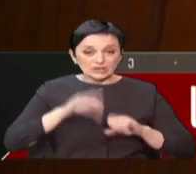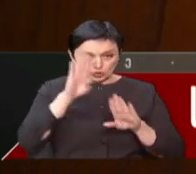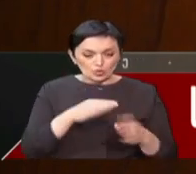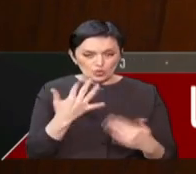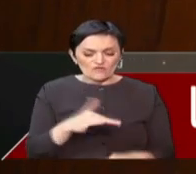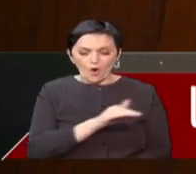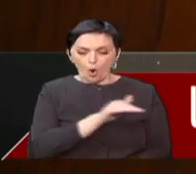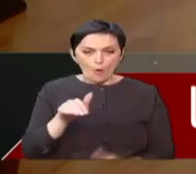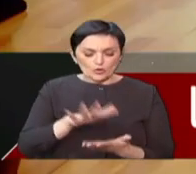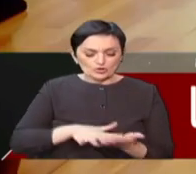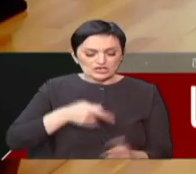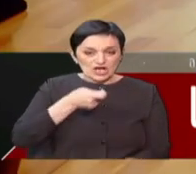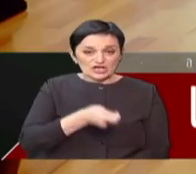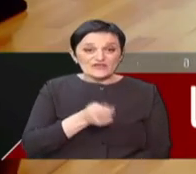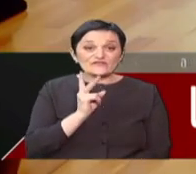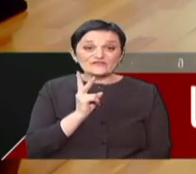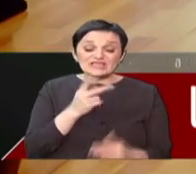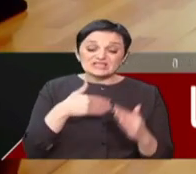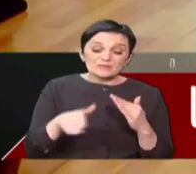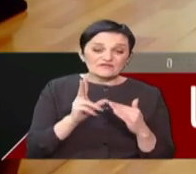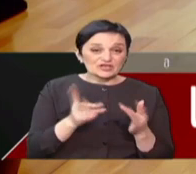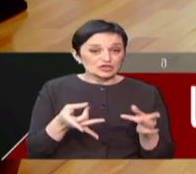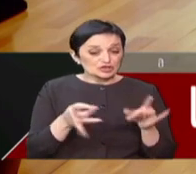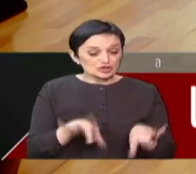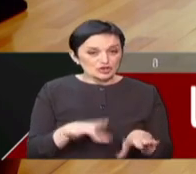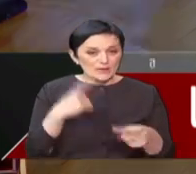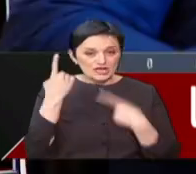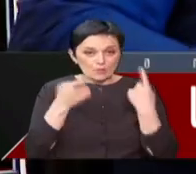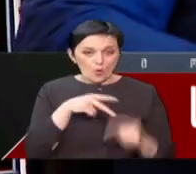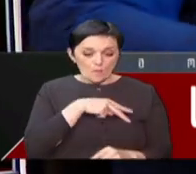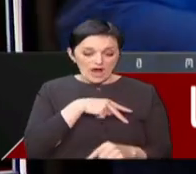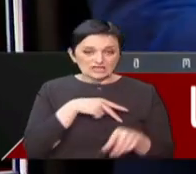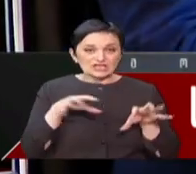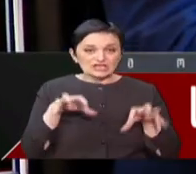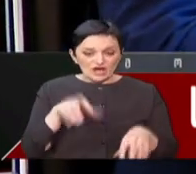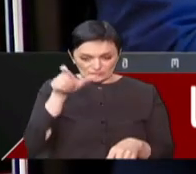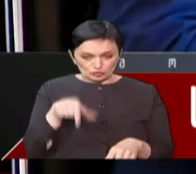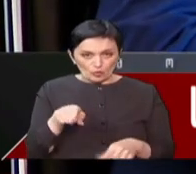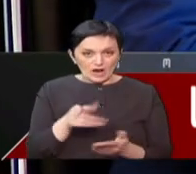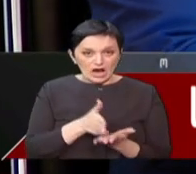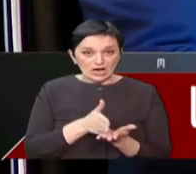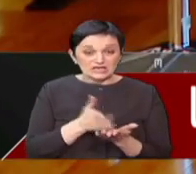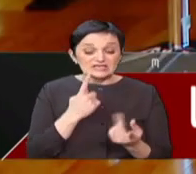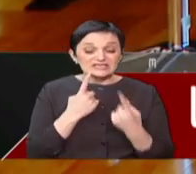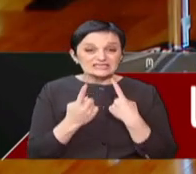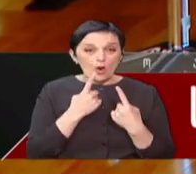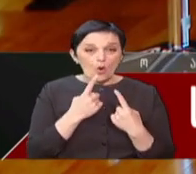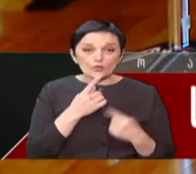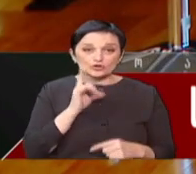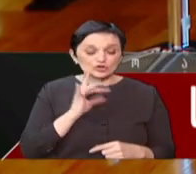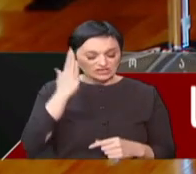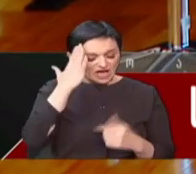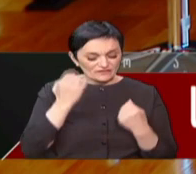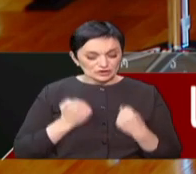ukve ofitsialurad mimarta. Vin midis da vin rcheba, es informatsia parlamentis tamjdomares aks. Tumtsa amaze saobrisgan jer